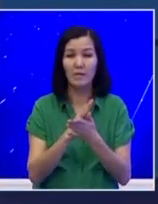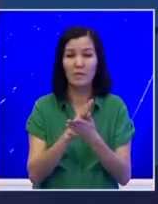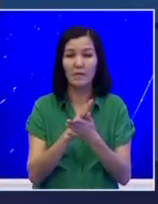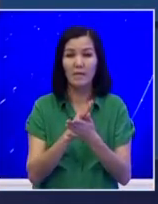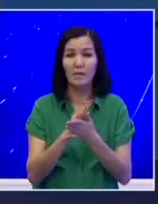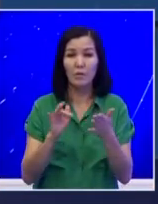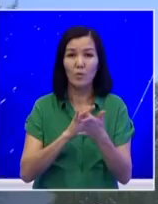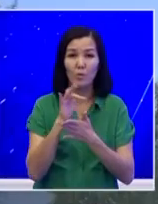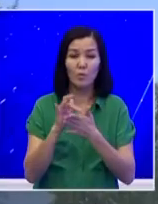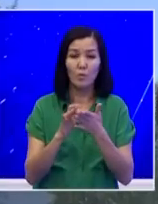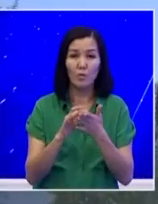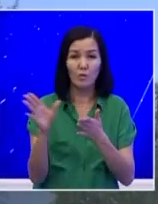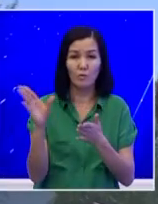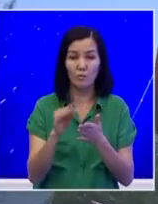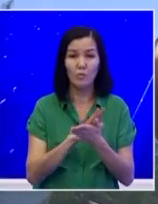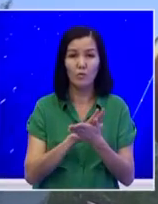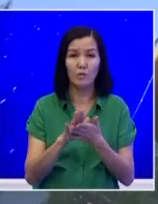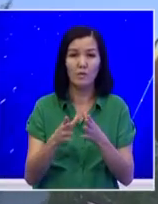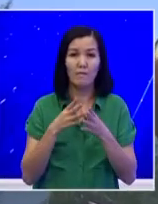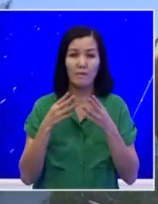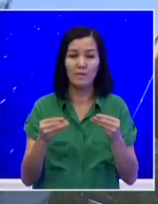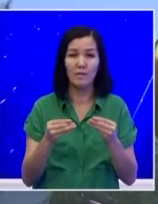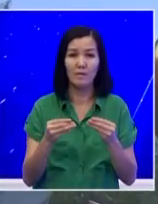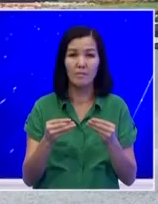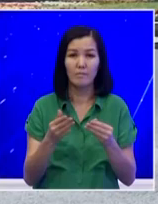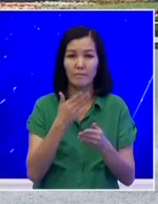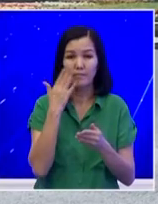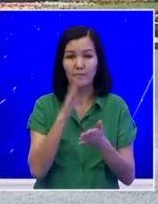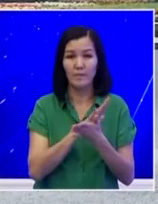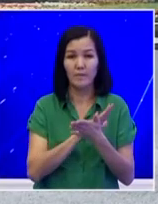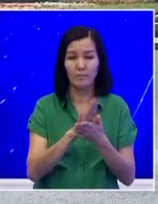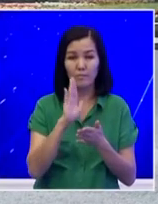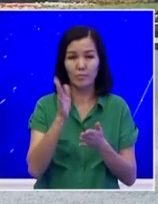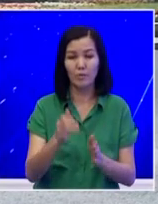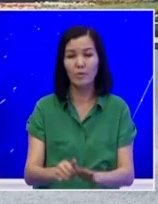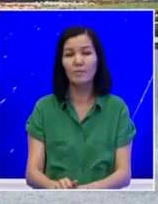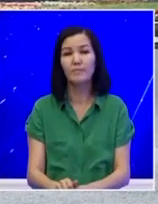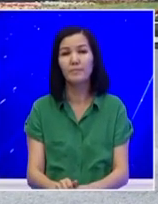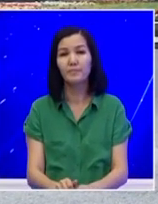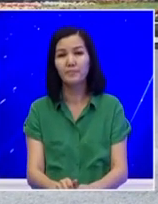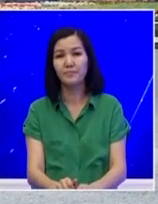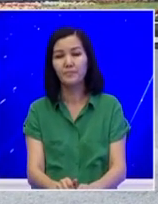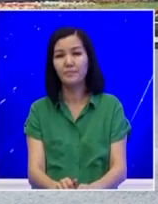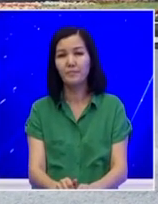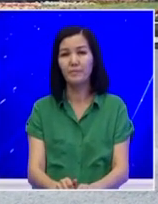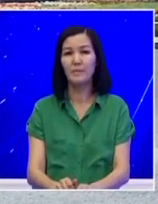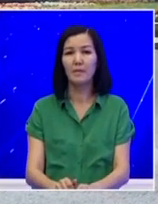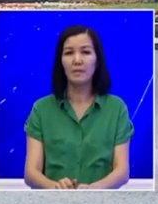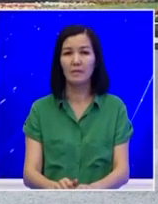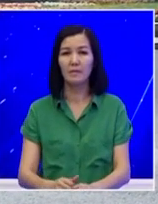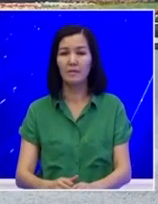свалок, и город заиграет яркими по-настоящему весенними красками. Евгения Присяжная, Ерлан Азамбай, Асей Дуйсенбек, телеканал ЖТСУ.